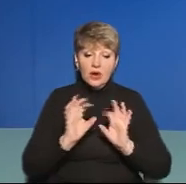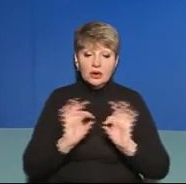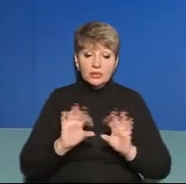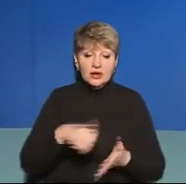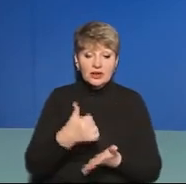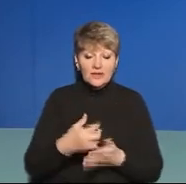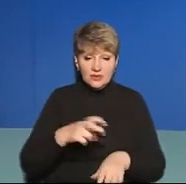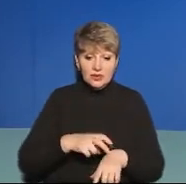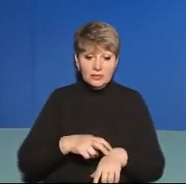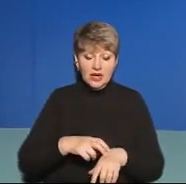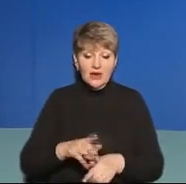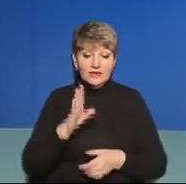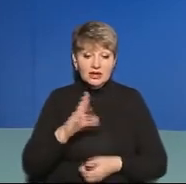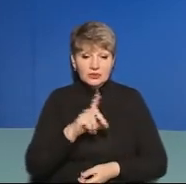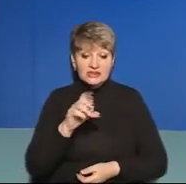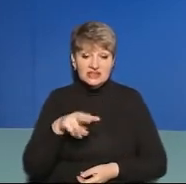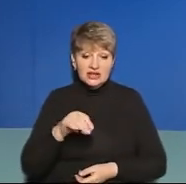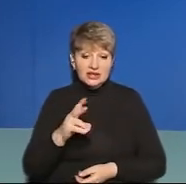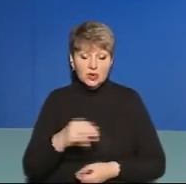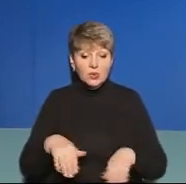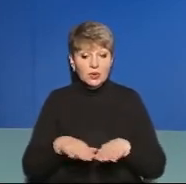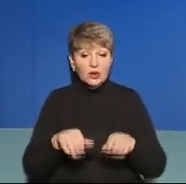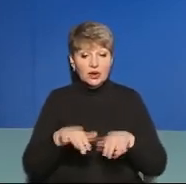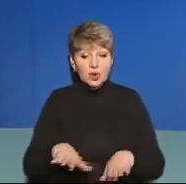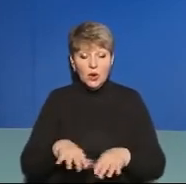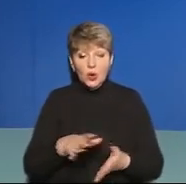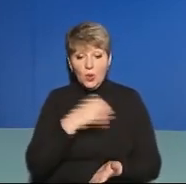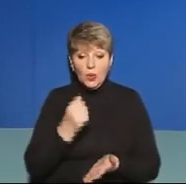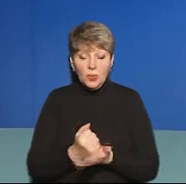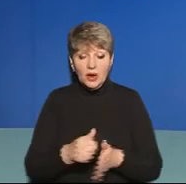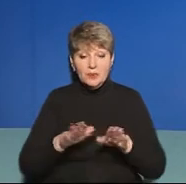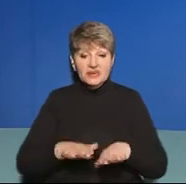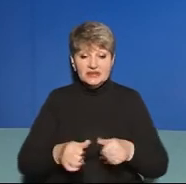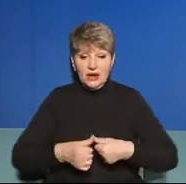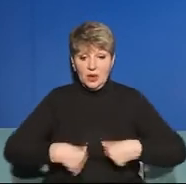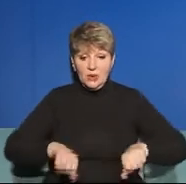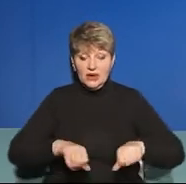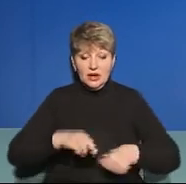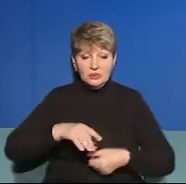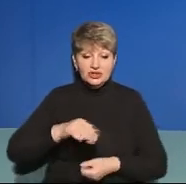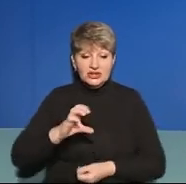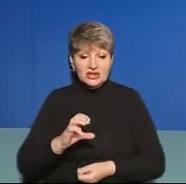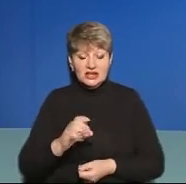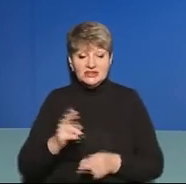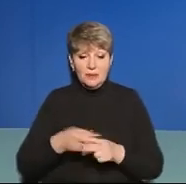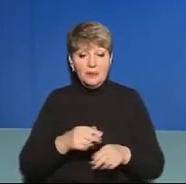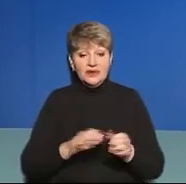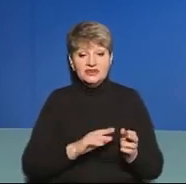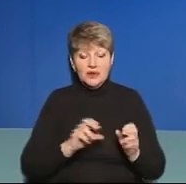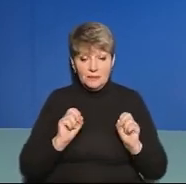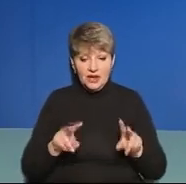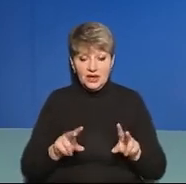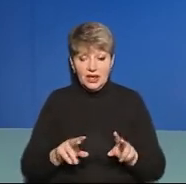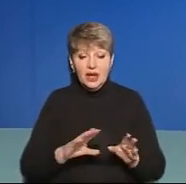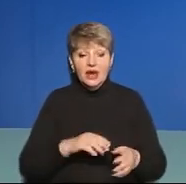установи Володимир Зеленько. Нагадаю, таке рішення ухвалила міська комісія з питань техногенно-екологічної безпеки та